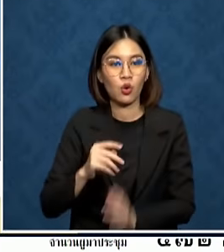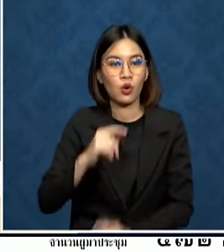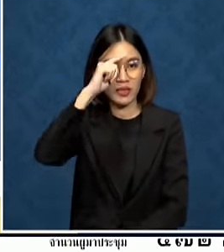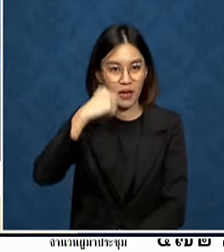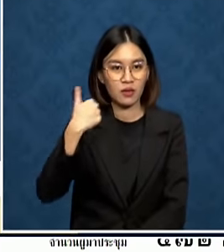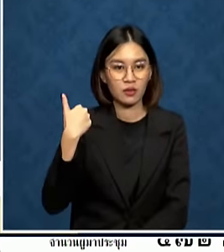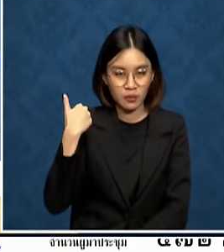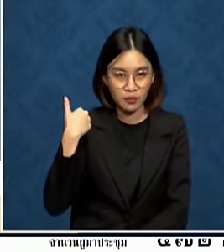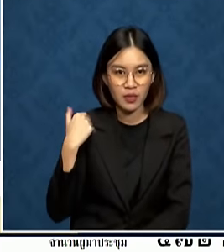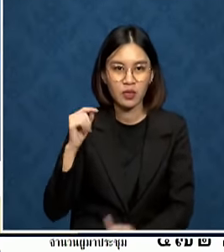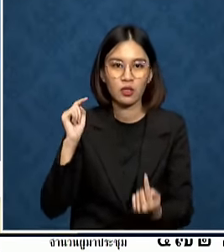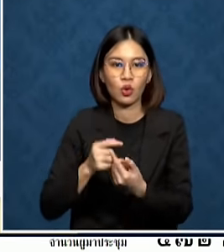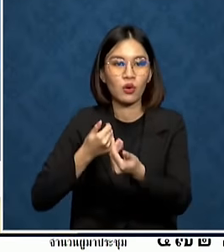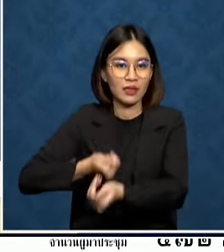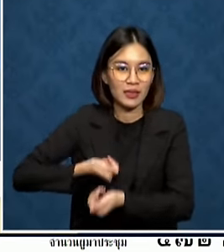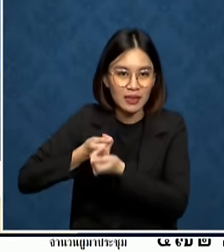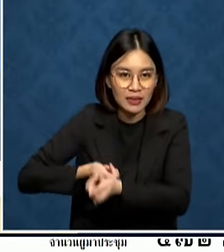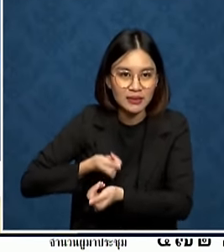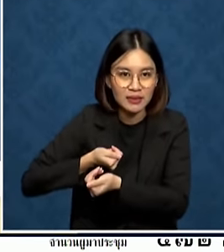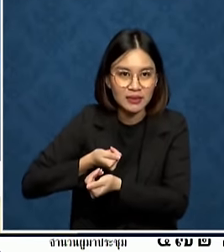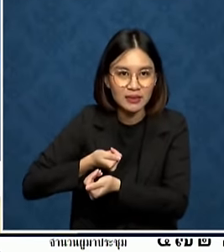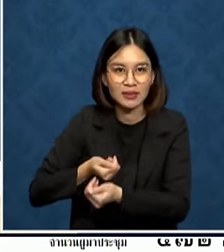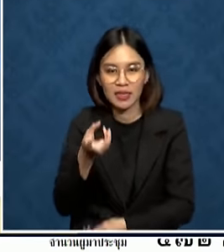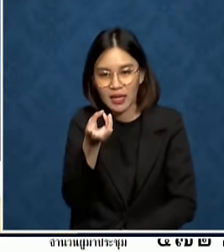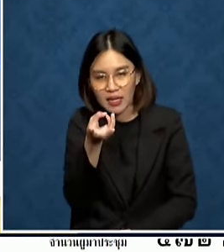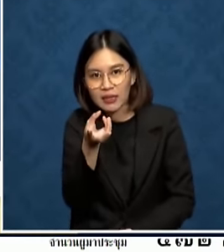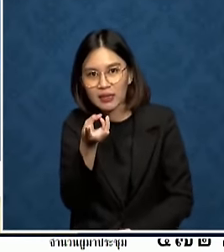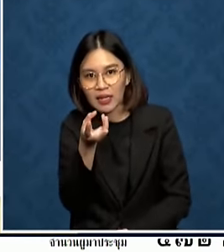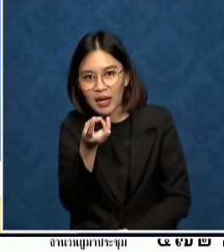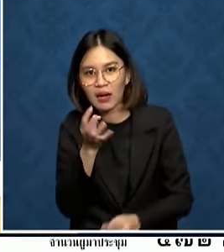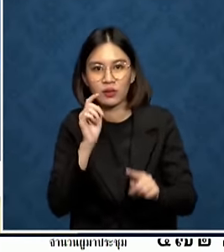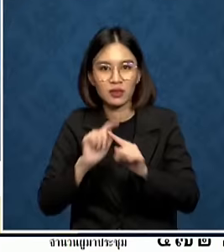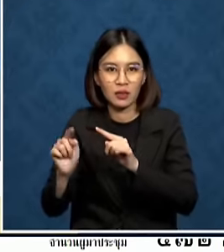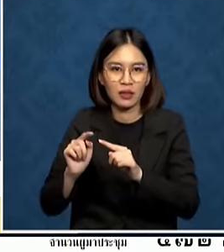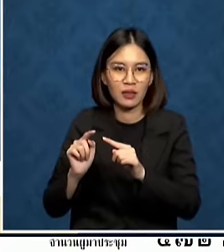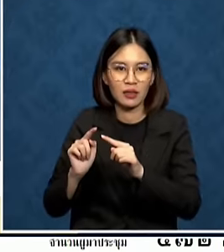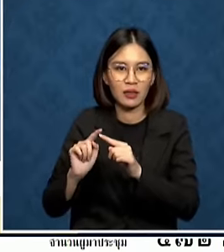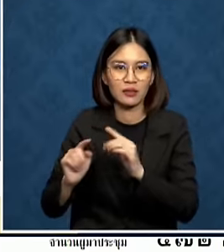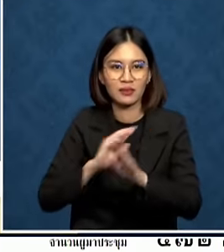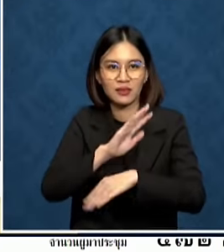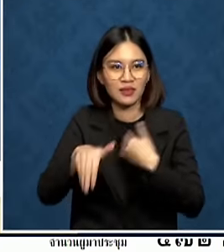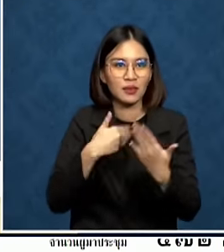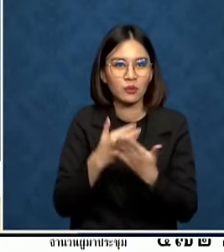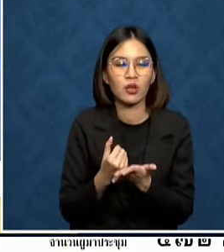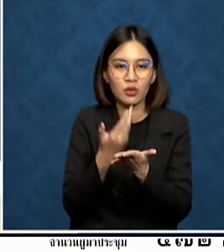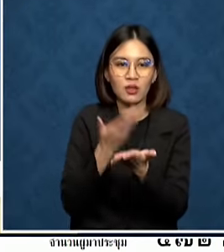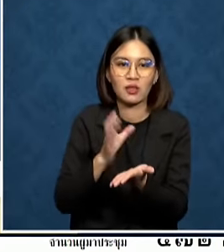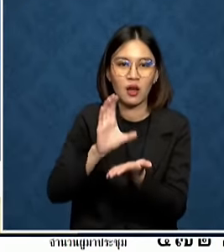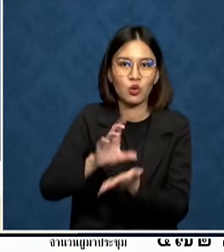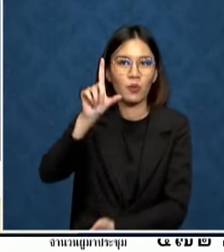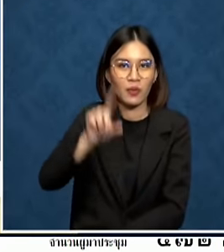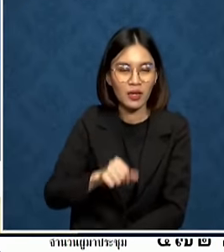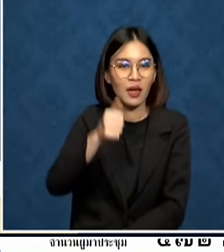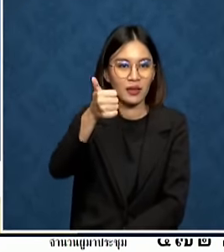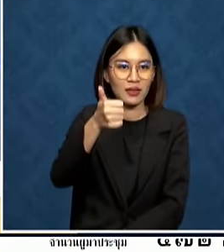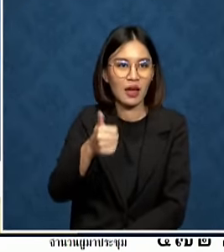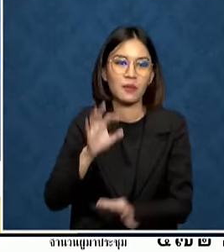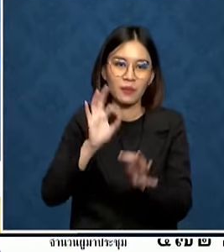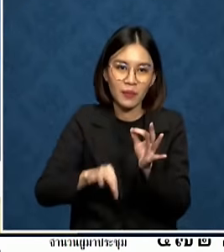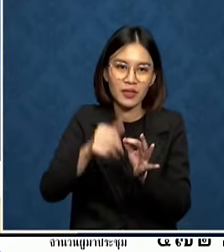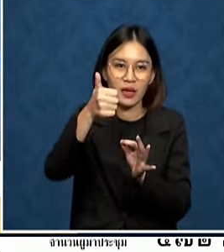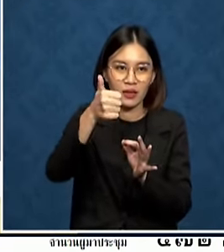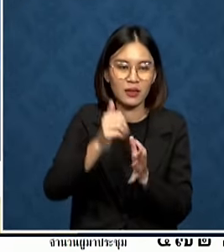ครับวันนี้ในการเกษตรใช้สแกนเมล็ดข้าวตรวจคุณภาพทั้งหมดนี้ช่วยประหยัดต้นทุนเพิ่มประสิทธิภาพทำให้เศรษฐกิจเติบ